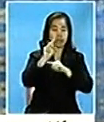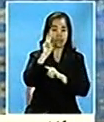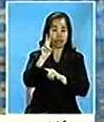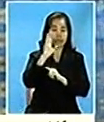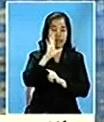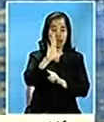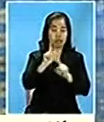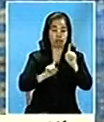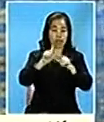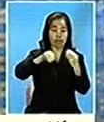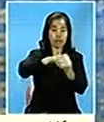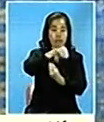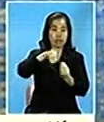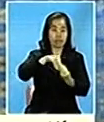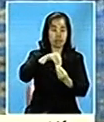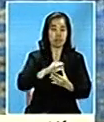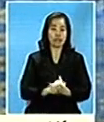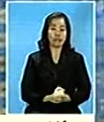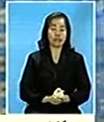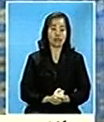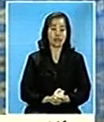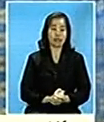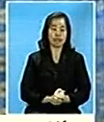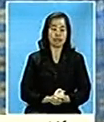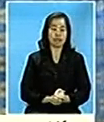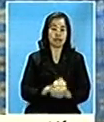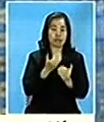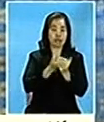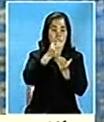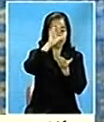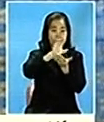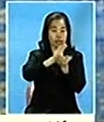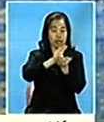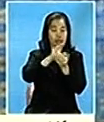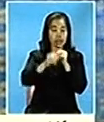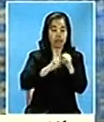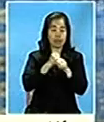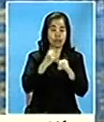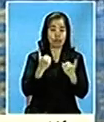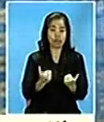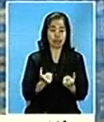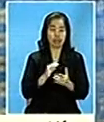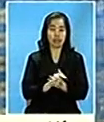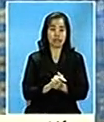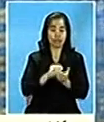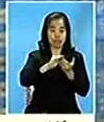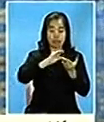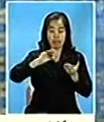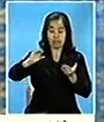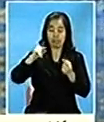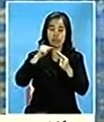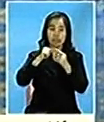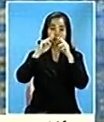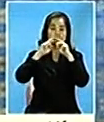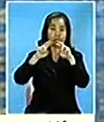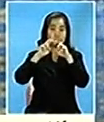GDP ถ้าดูงบประมาณแล้วพบว่าปีนี้เนี่ยงบวิจัยพัฒนาเนี่ย